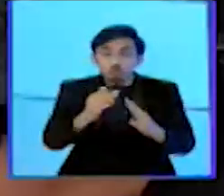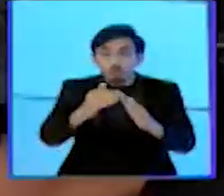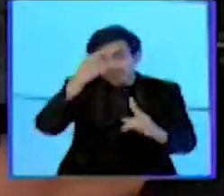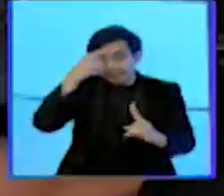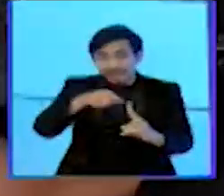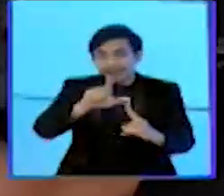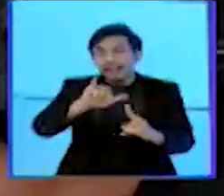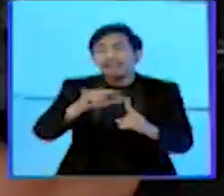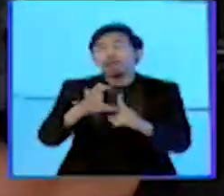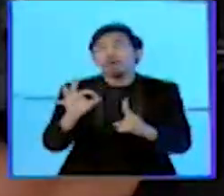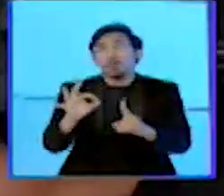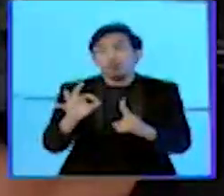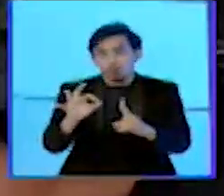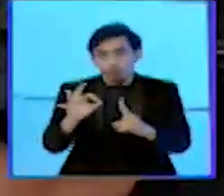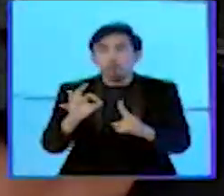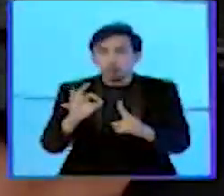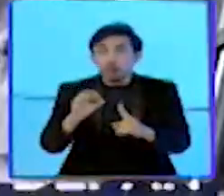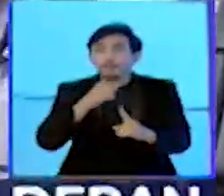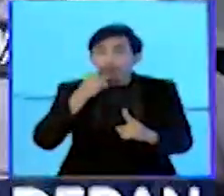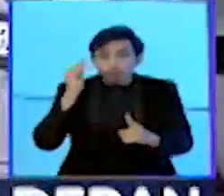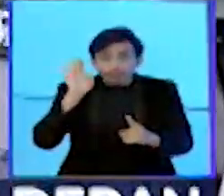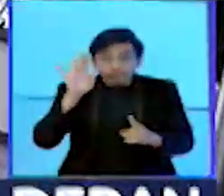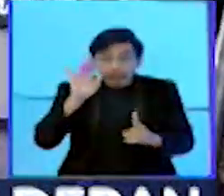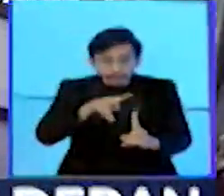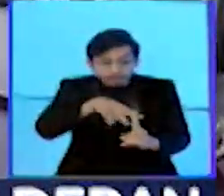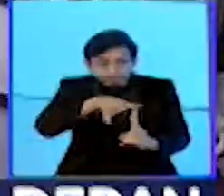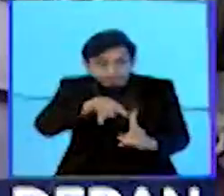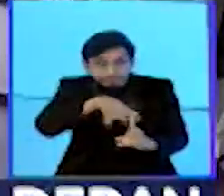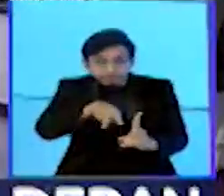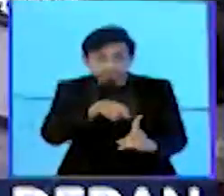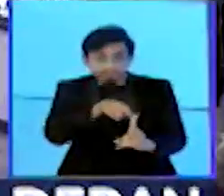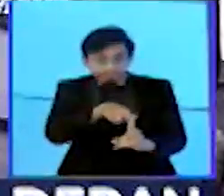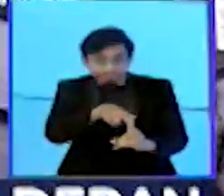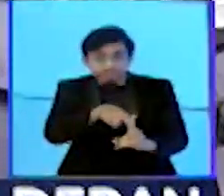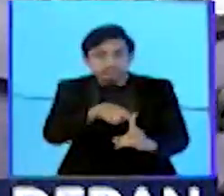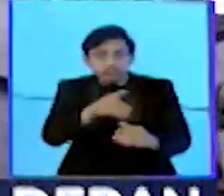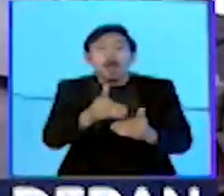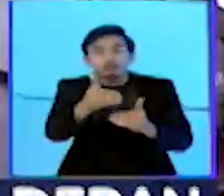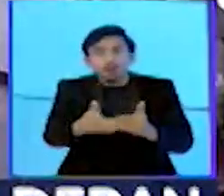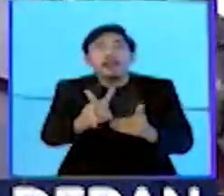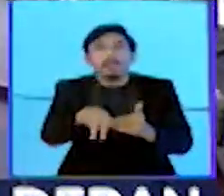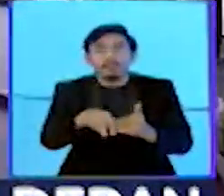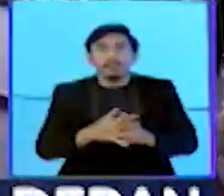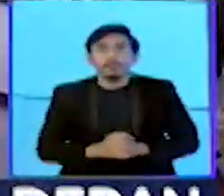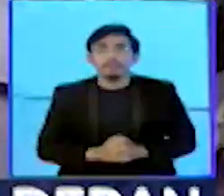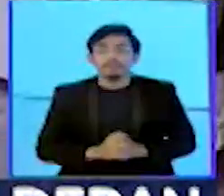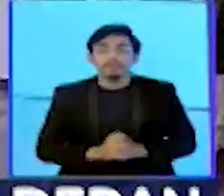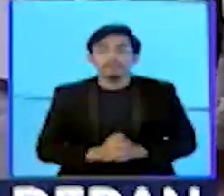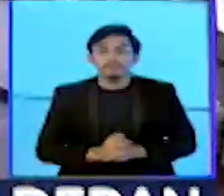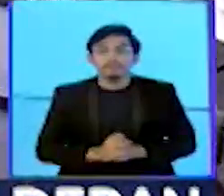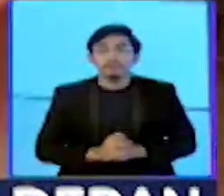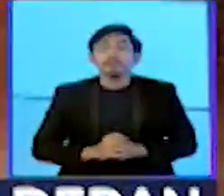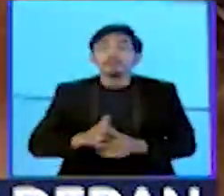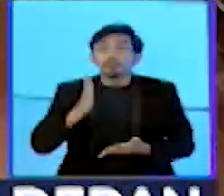Mulai pekan depan, tahapan asesmen terhadap penyanyi Reza Artamevia juga akan kembali dilanjutkan BNN untuk menentukan berapa lama